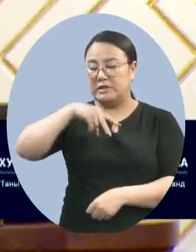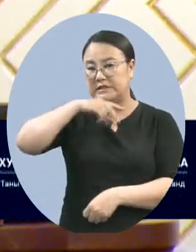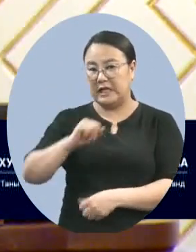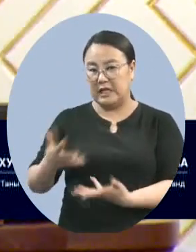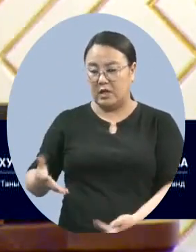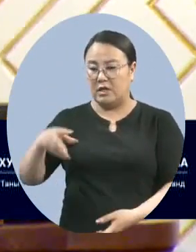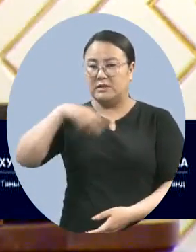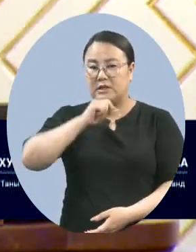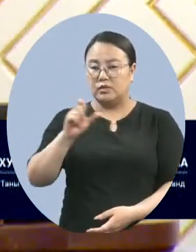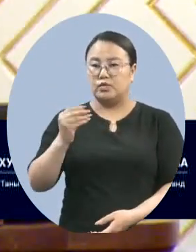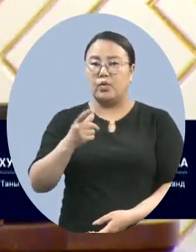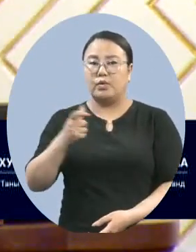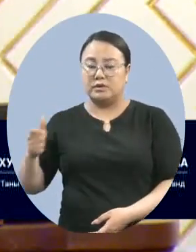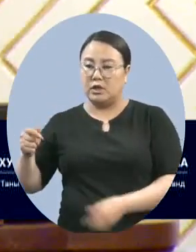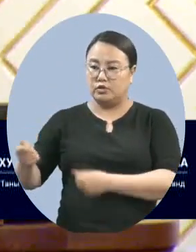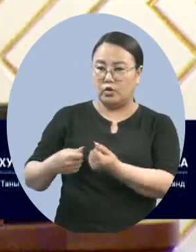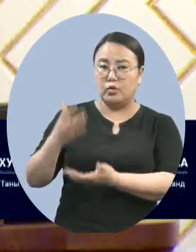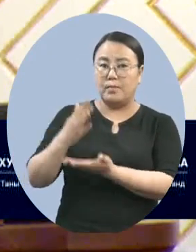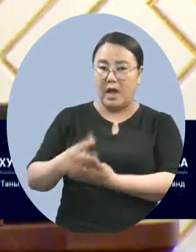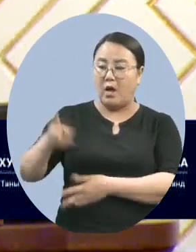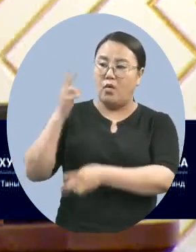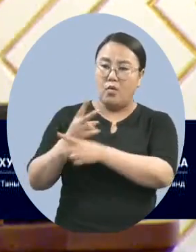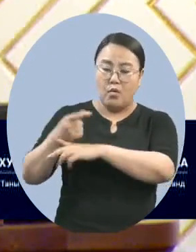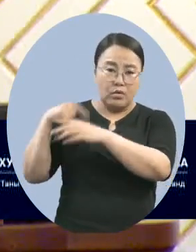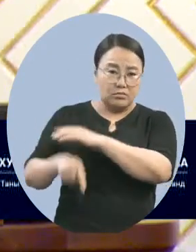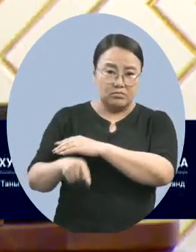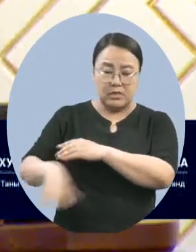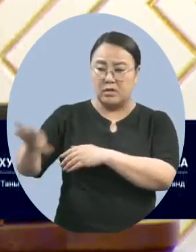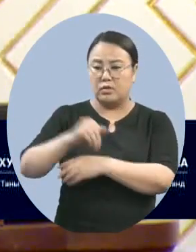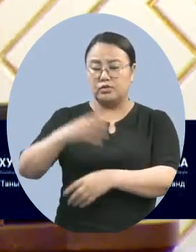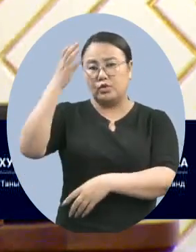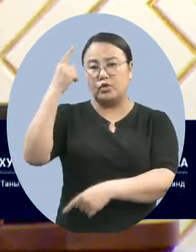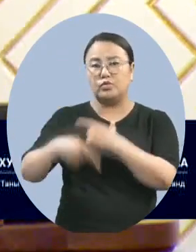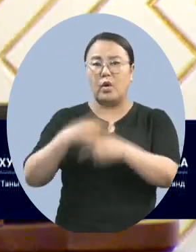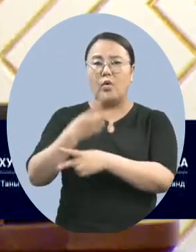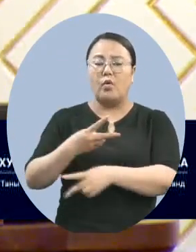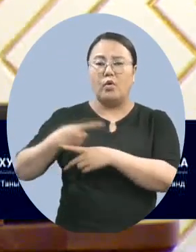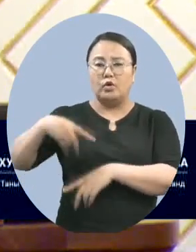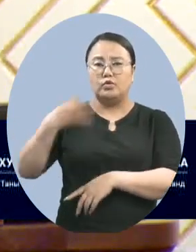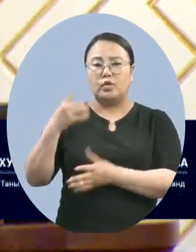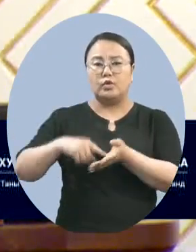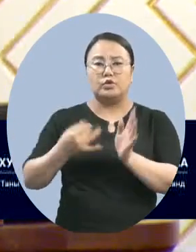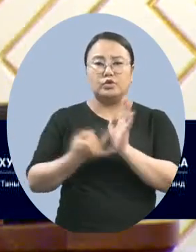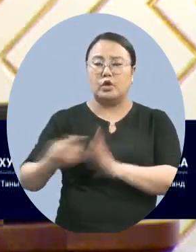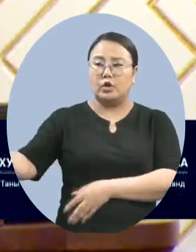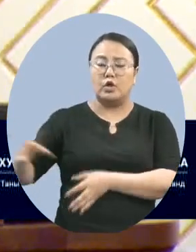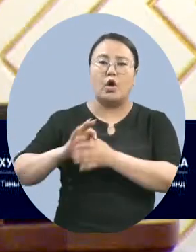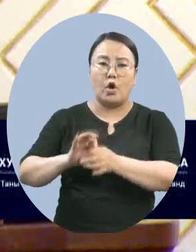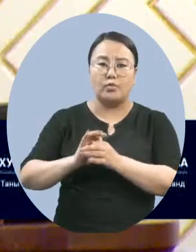тушаалын цалингийн хэмжээ сүлжээг зохицуулж байгаа холбогдох хууль тогтоомжийг төрийн албаны тухай хуулийн 4-7 дахь хэсэгт